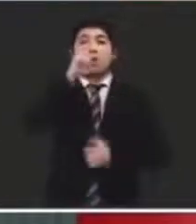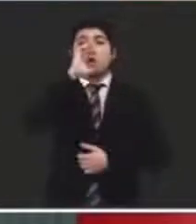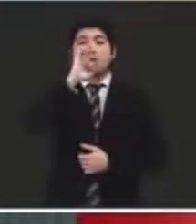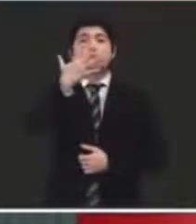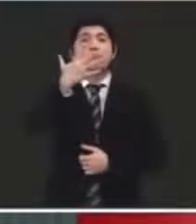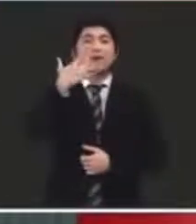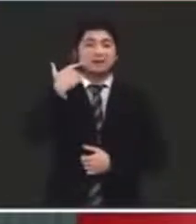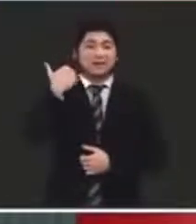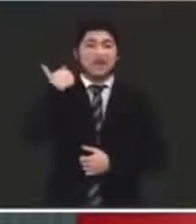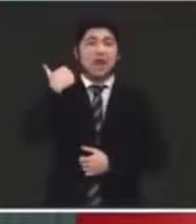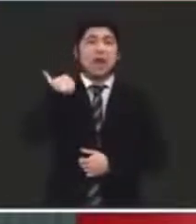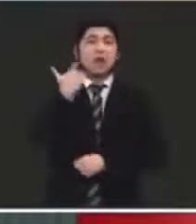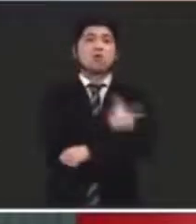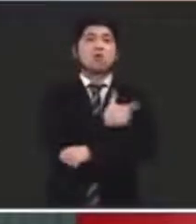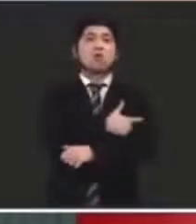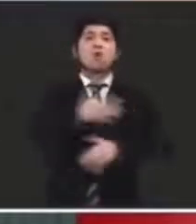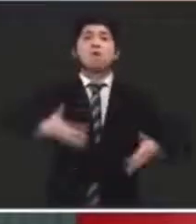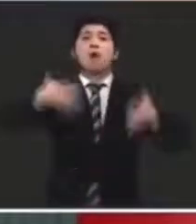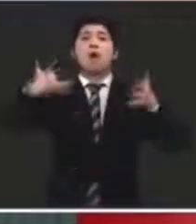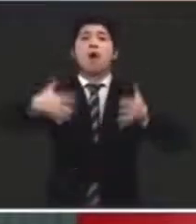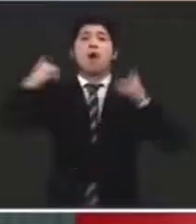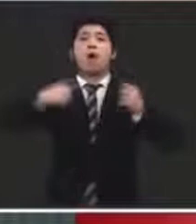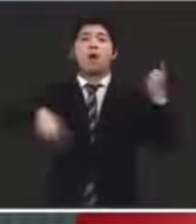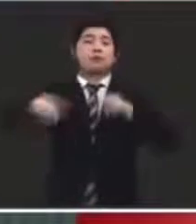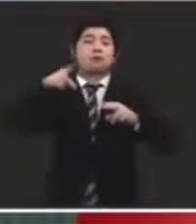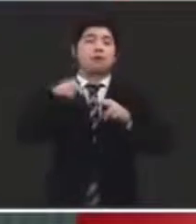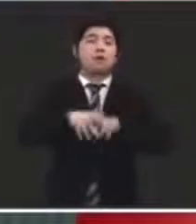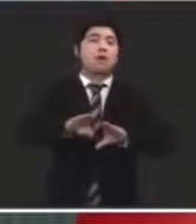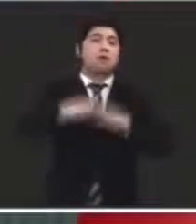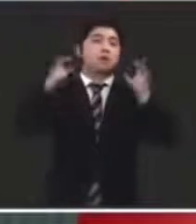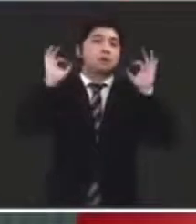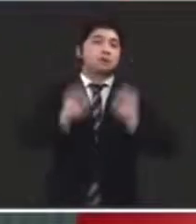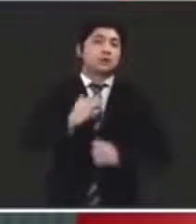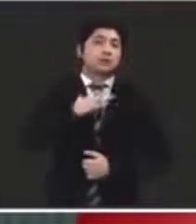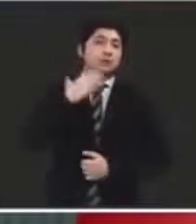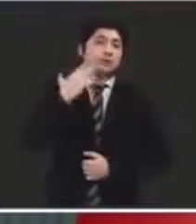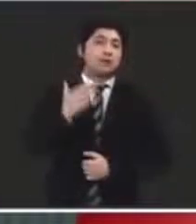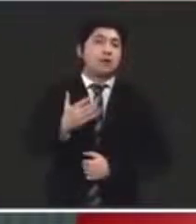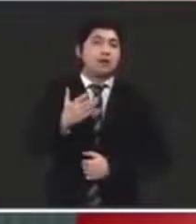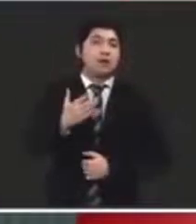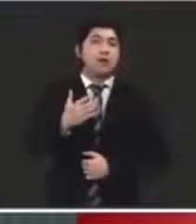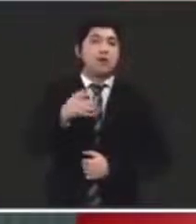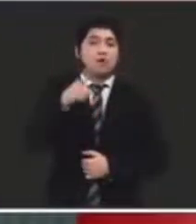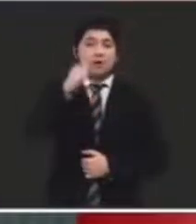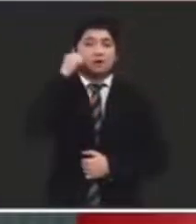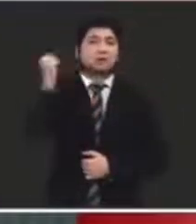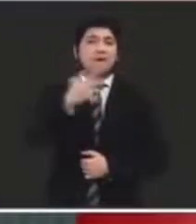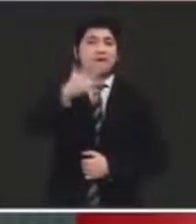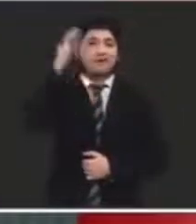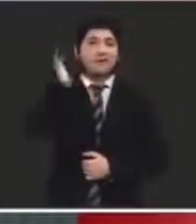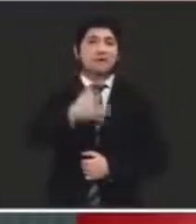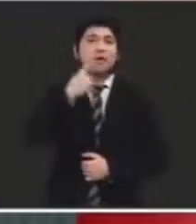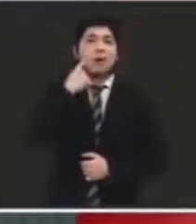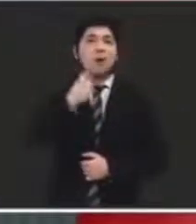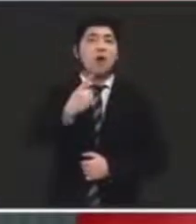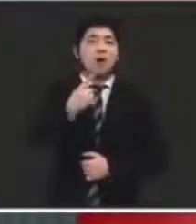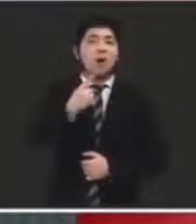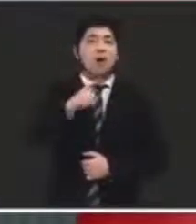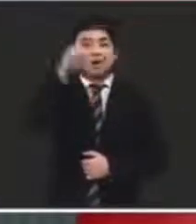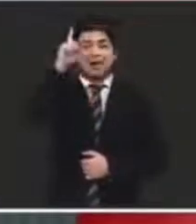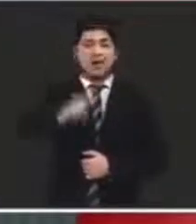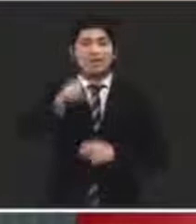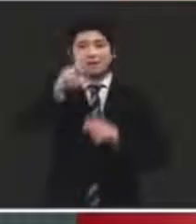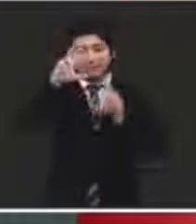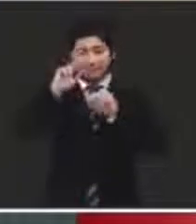Yeni Yurt binamızın daha açılışını yaptık artan kapasite sayesinde ilk